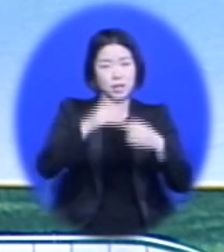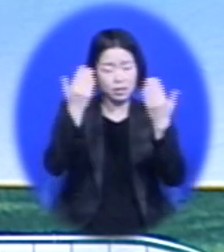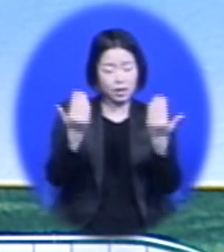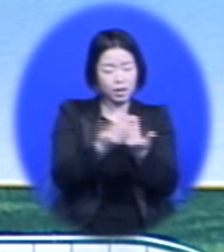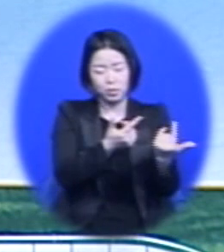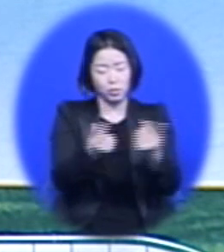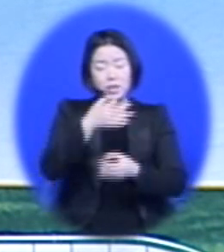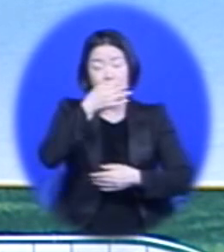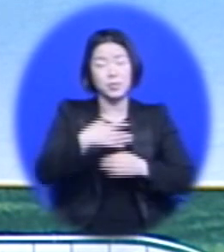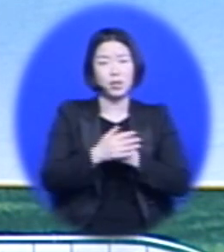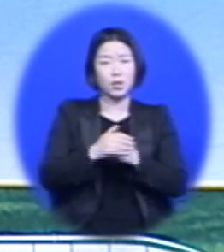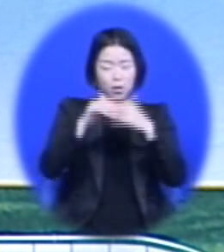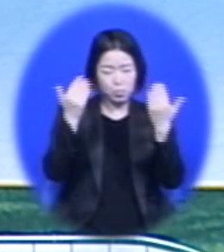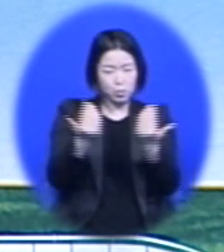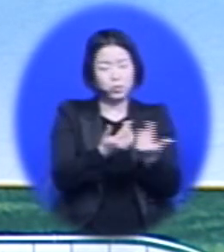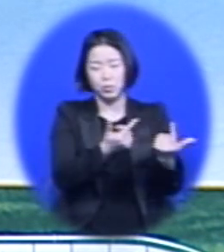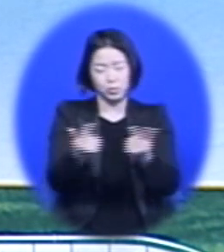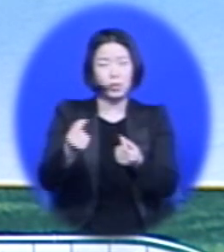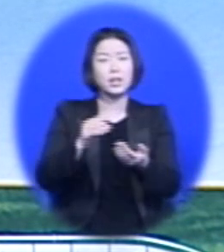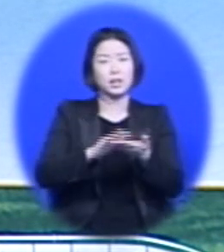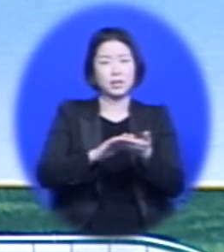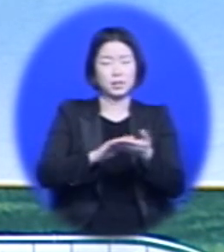거야. 모두 다 그렇단다.